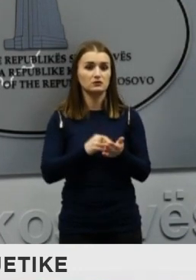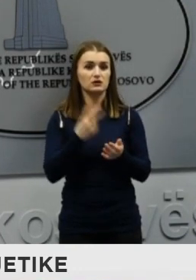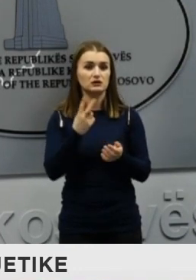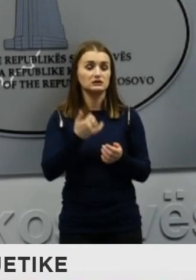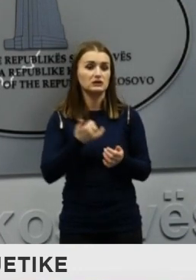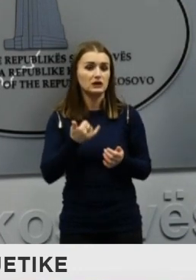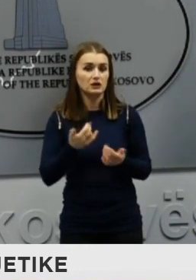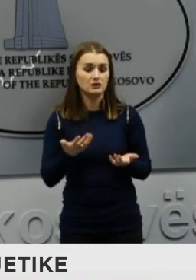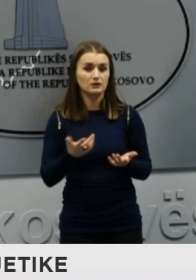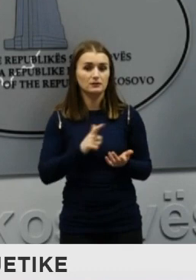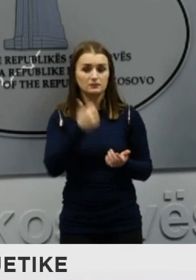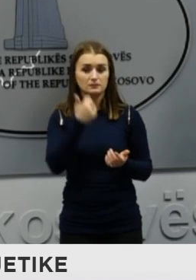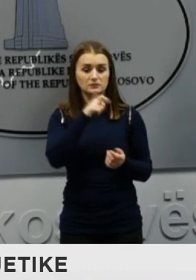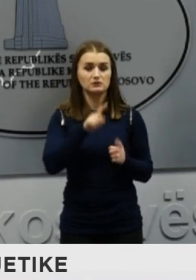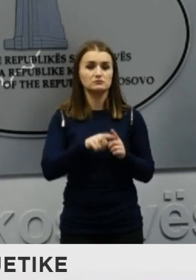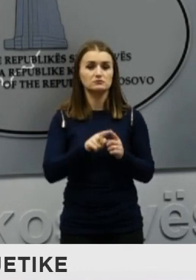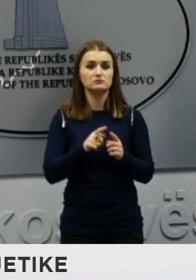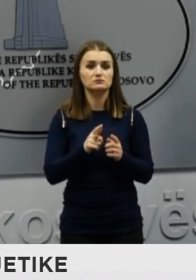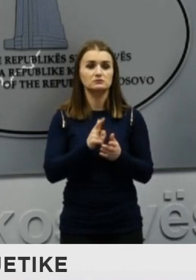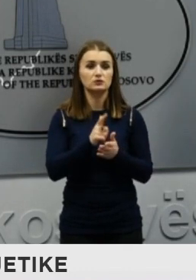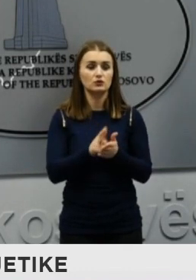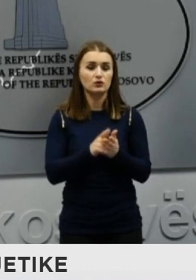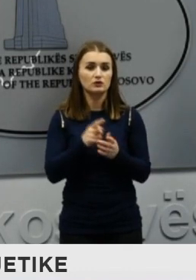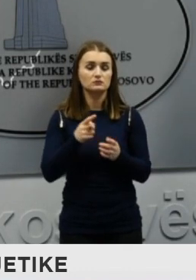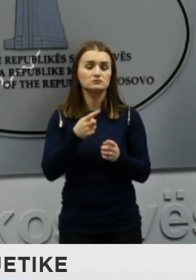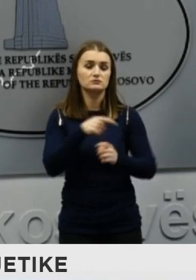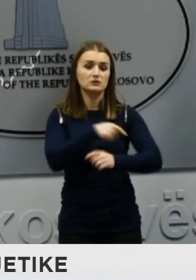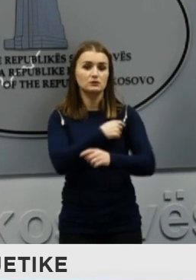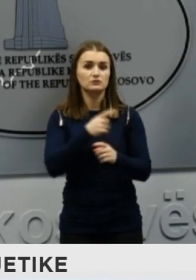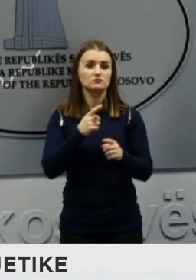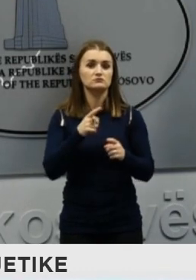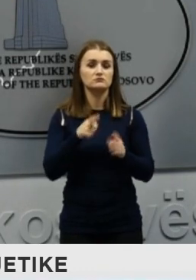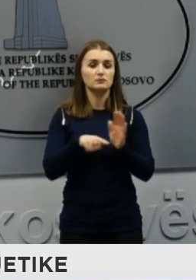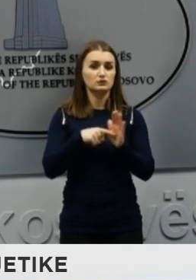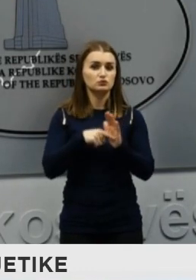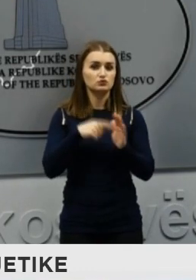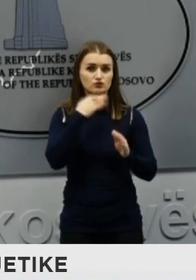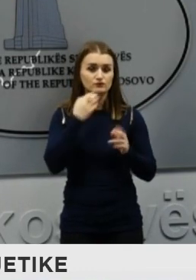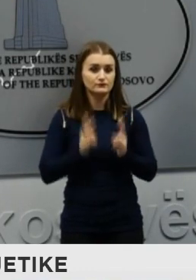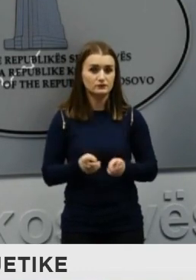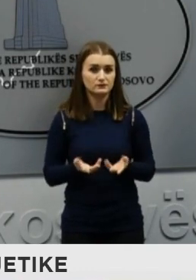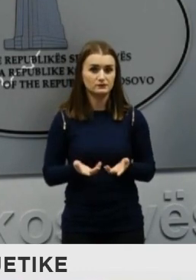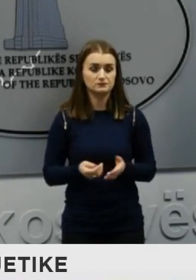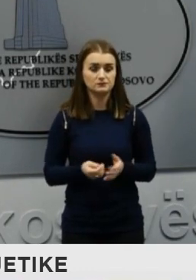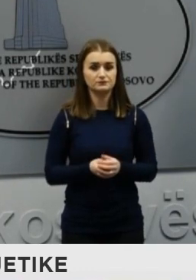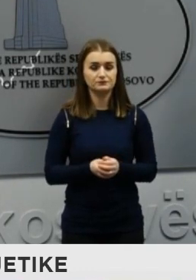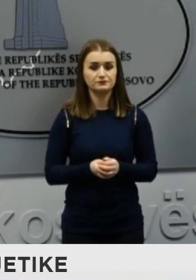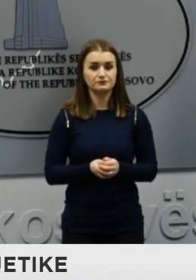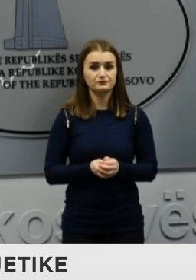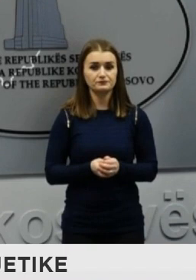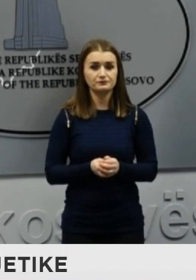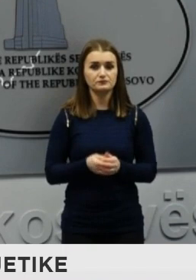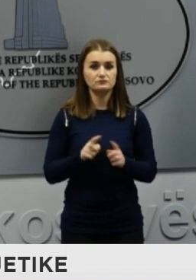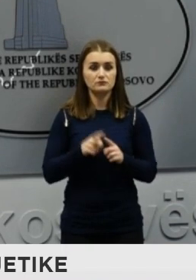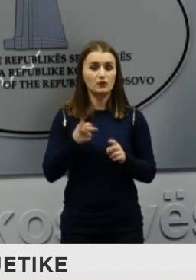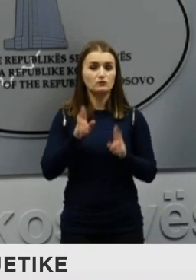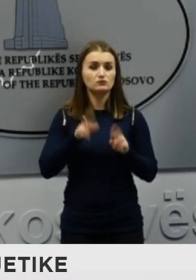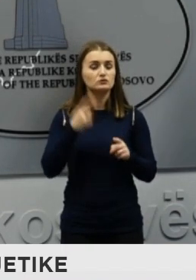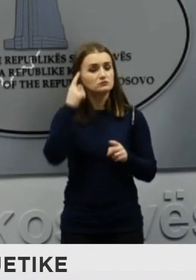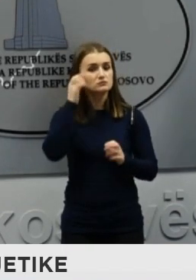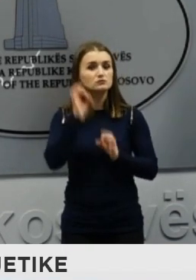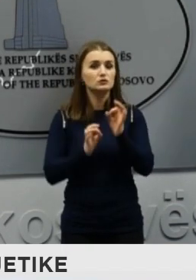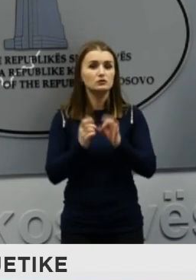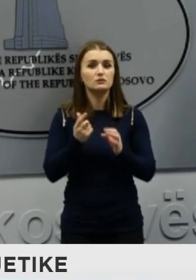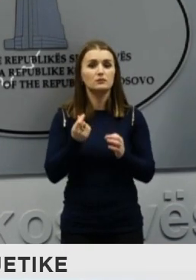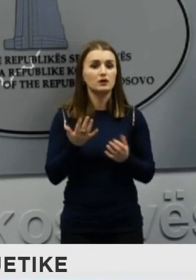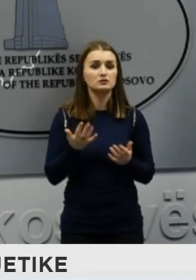vjen me i shpëtu një tjes një pareve kërë kërët në funksion. A kemi bërë në logaritje sa mundër për në kështu për shkak se si pas